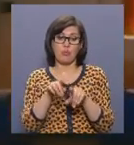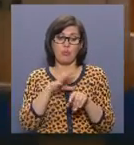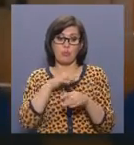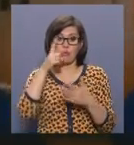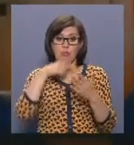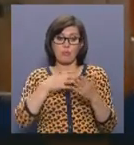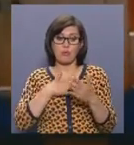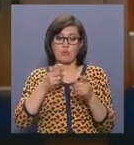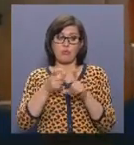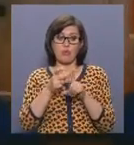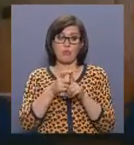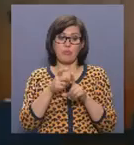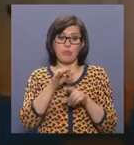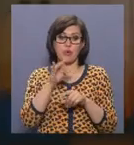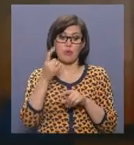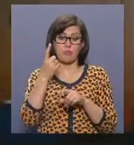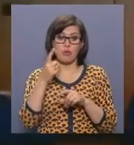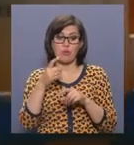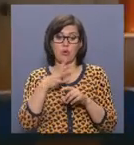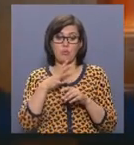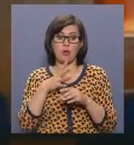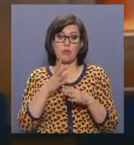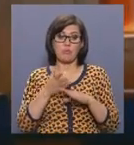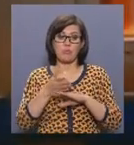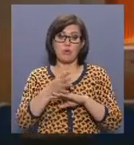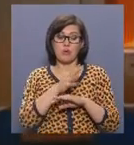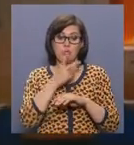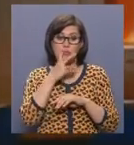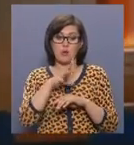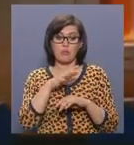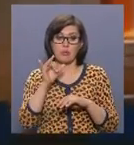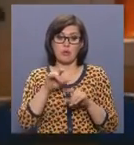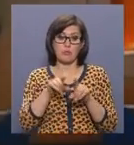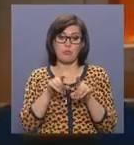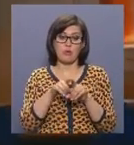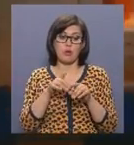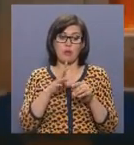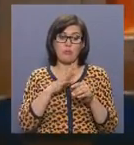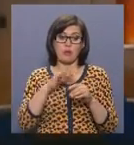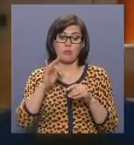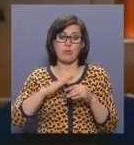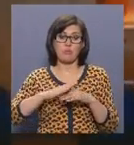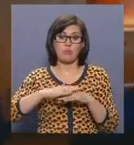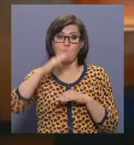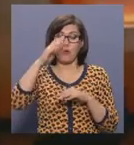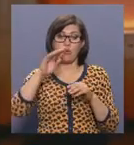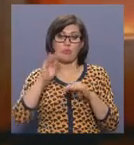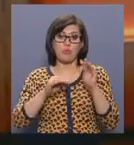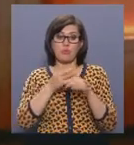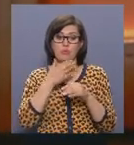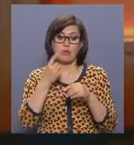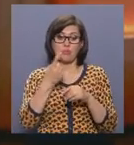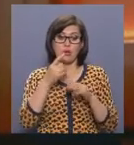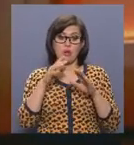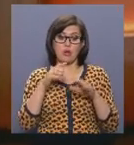моему слову, ни одного перекрестка не встретил, где не было бы вот таких подъемов. Көтерілгіш құрылғысы жоқ,